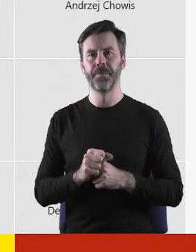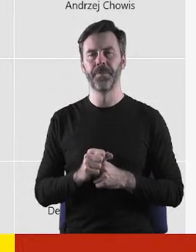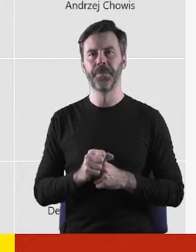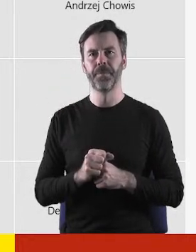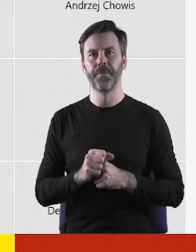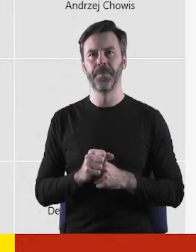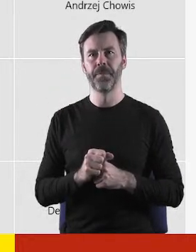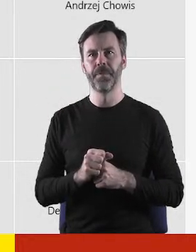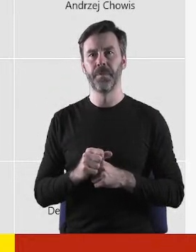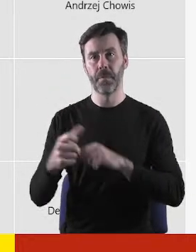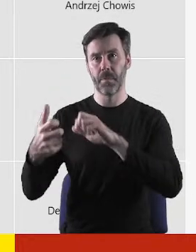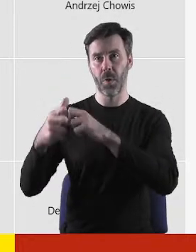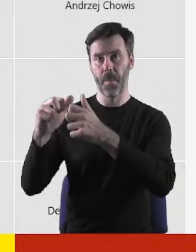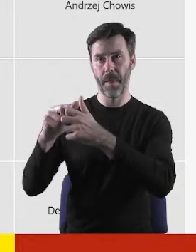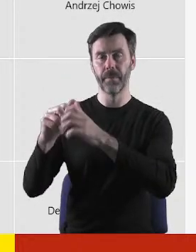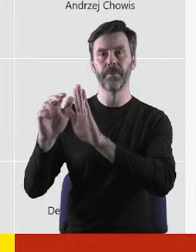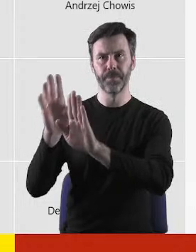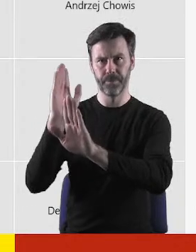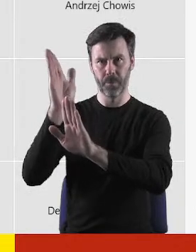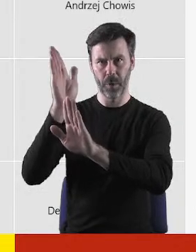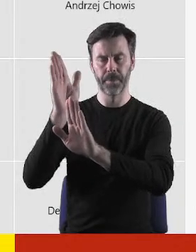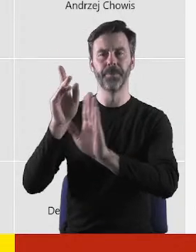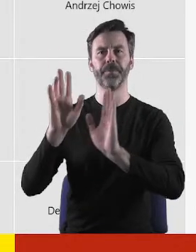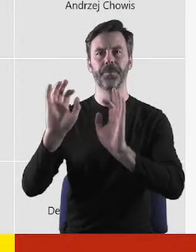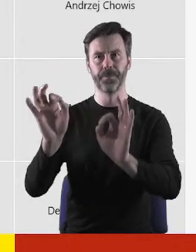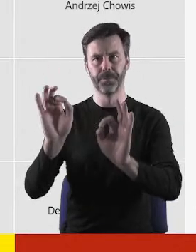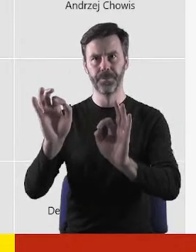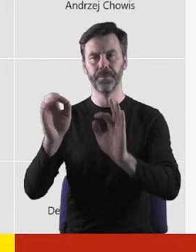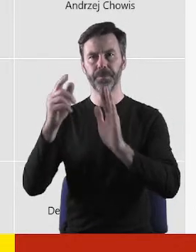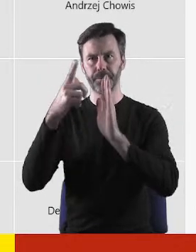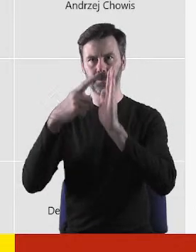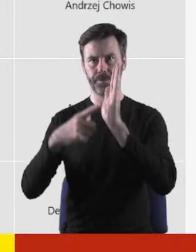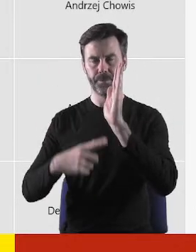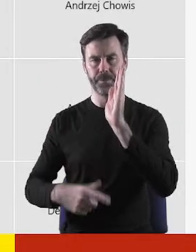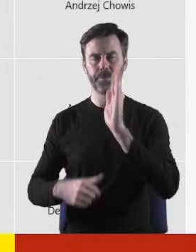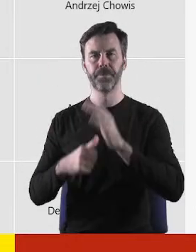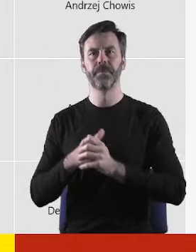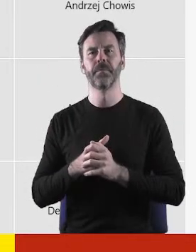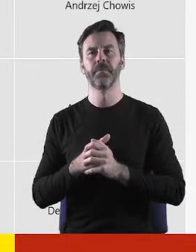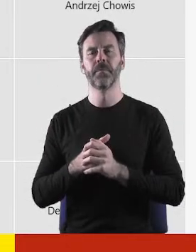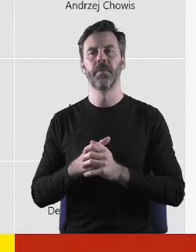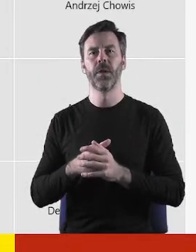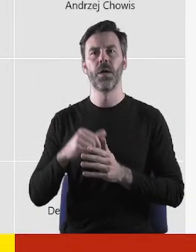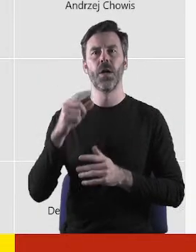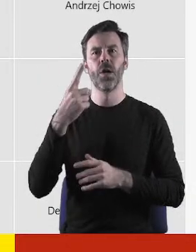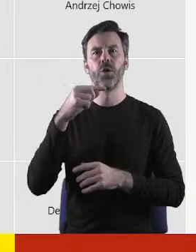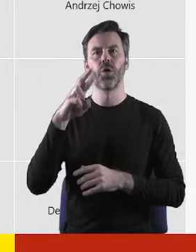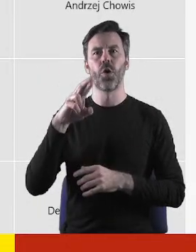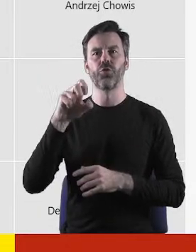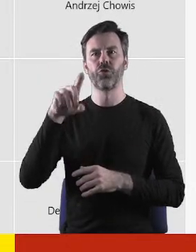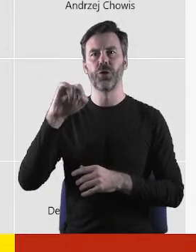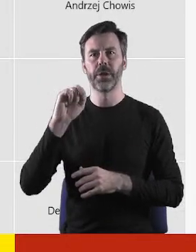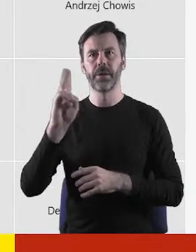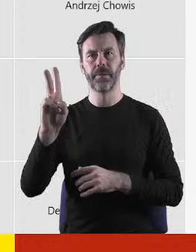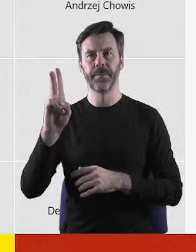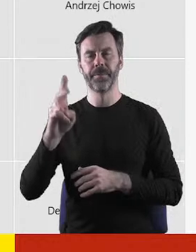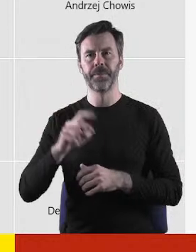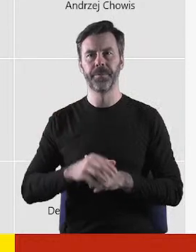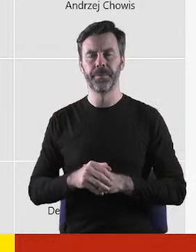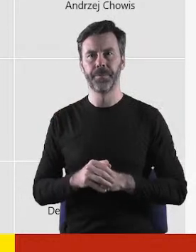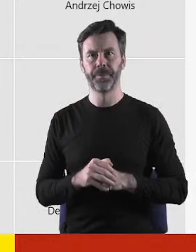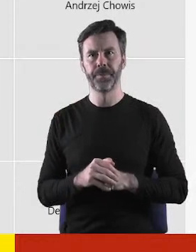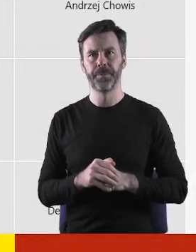Może jakieś problemy z logowaniem, to wrócimy po odczytaniu całej listy obecności. Pan radny Paweł Drążczyk.